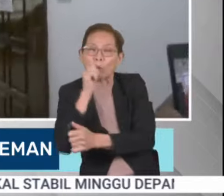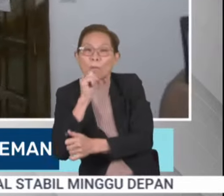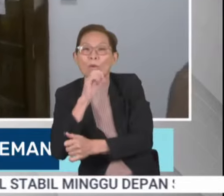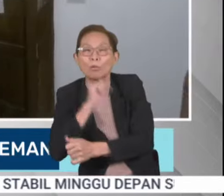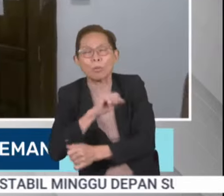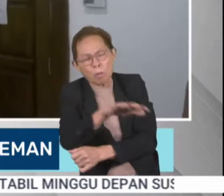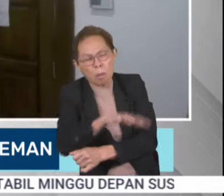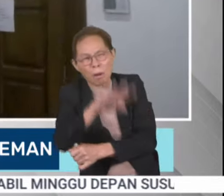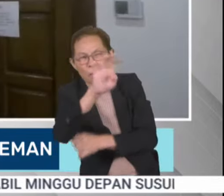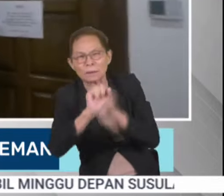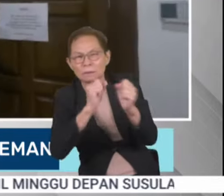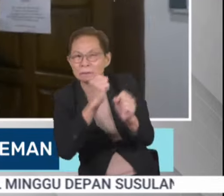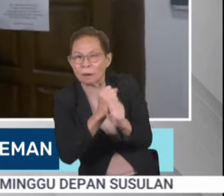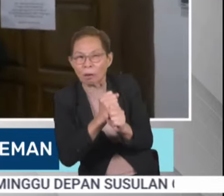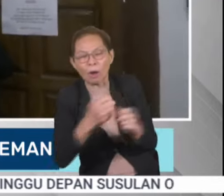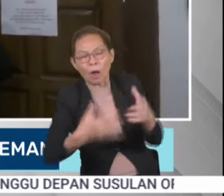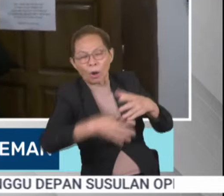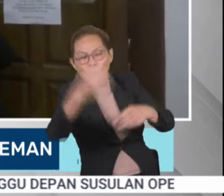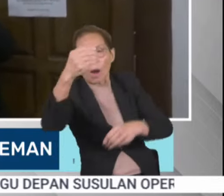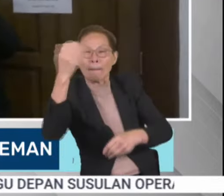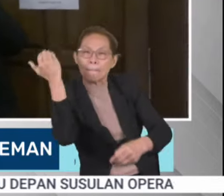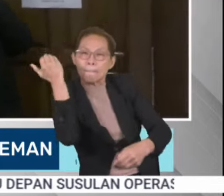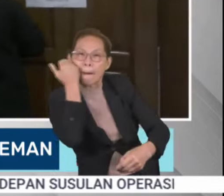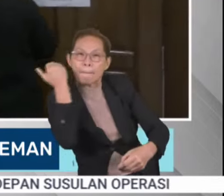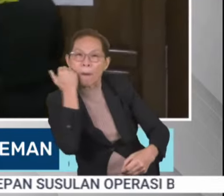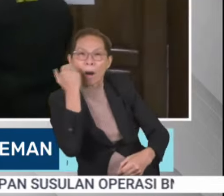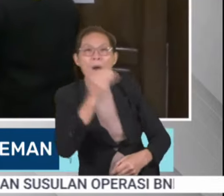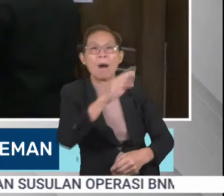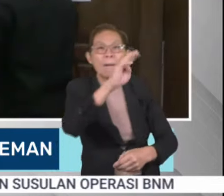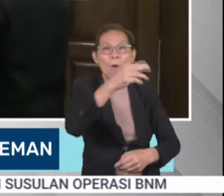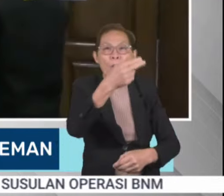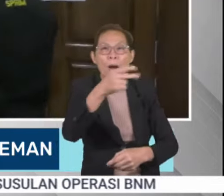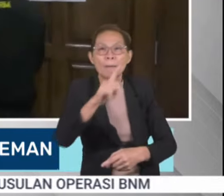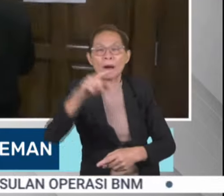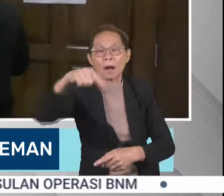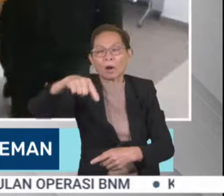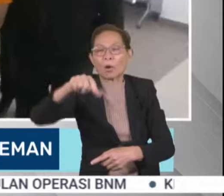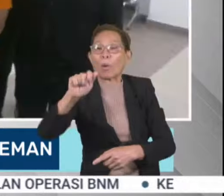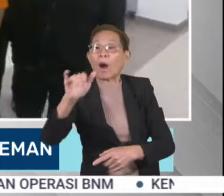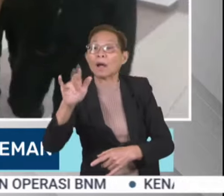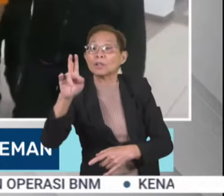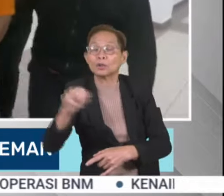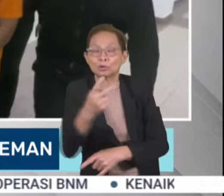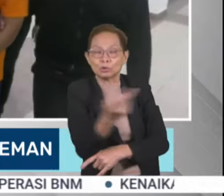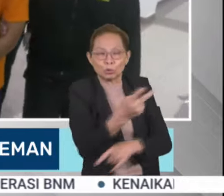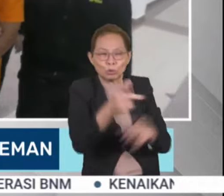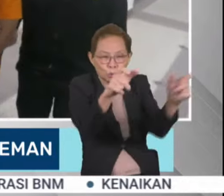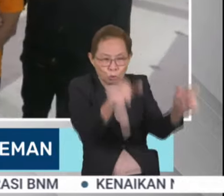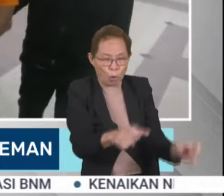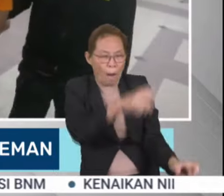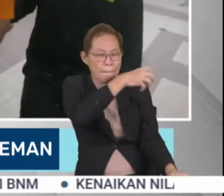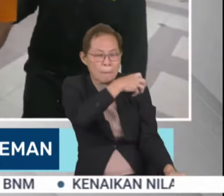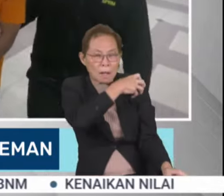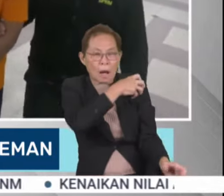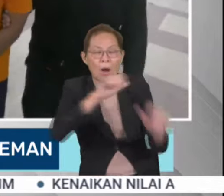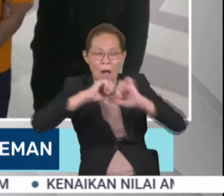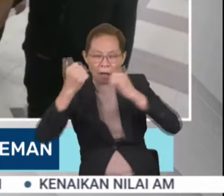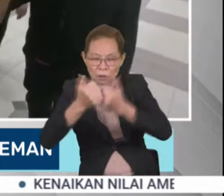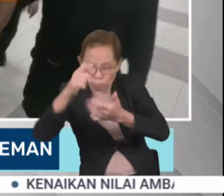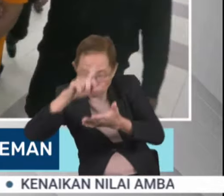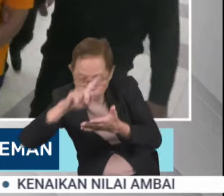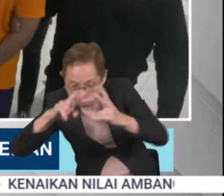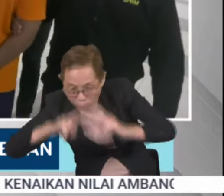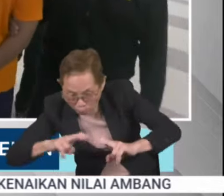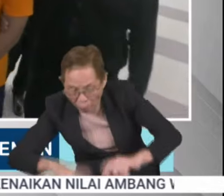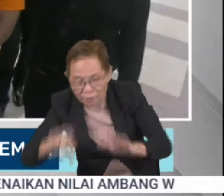berusia lingkungan 40-an itu dikeluarkan Magistrate Muhammad Qayyum Nordin. Kedua-dua pegawai agensi penguat kuasa terbabit disiasat di bawah